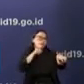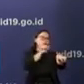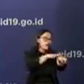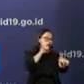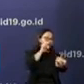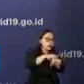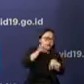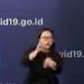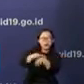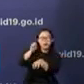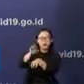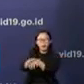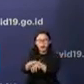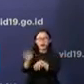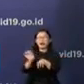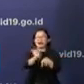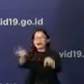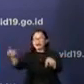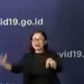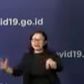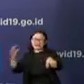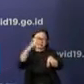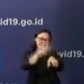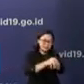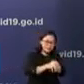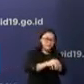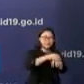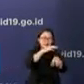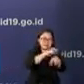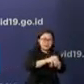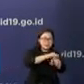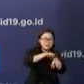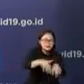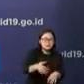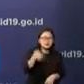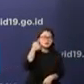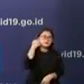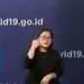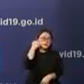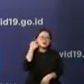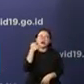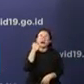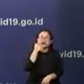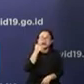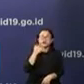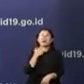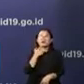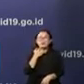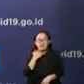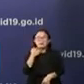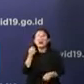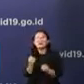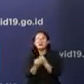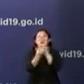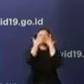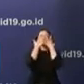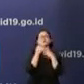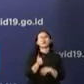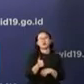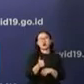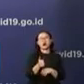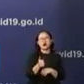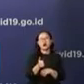orang yang kemudian menyentuh benda tersebut Lalu menyentuh mata hidung dan mulutnya dapat menyebabkan tertular virus korona